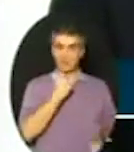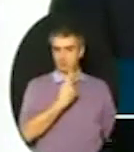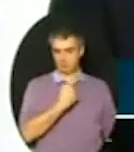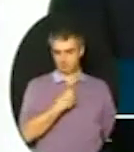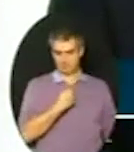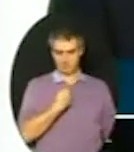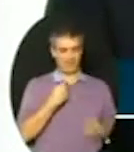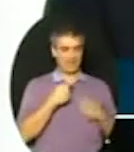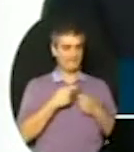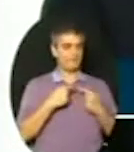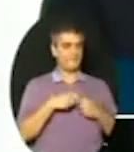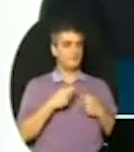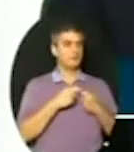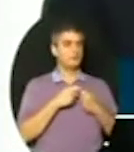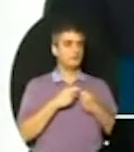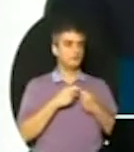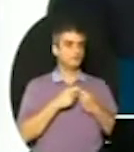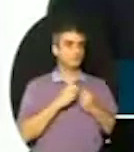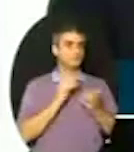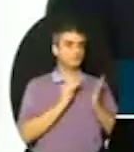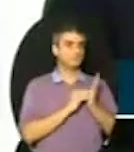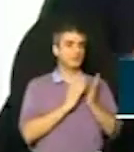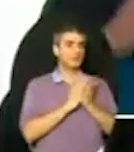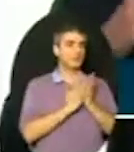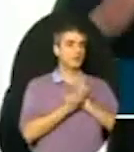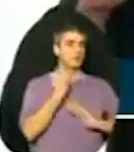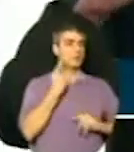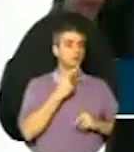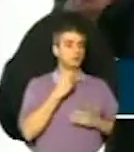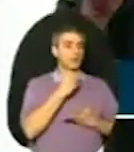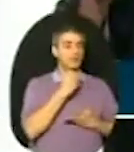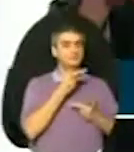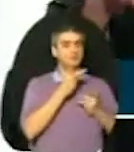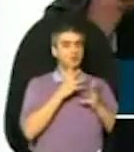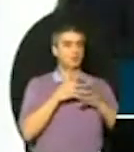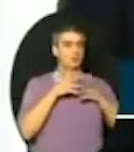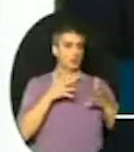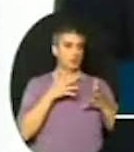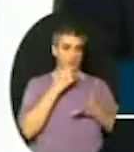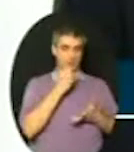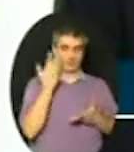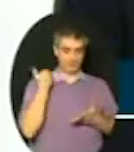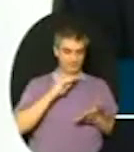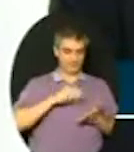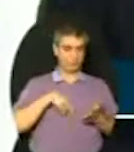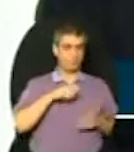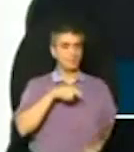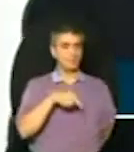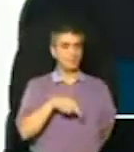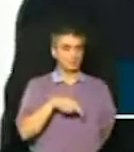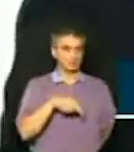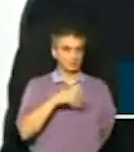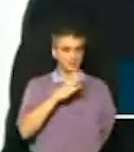בוועדה המשותפת, ונקבע מראש. תקציב שהוא גדול יותר מהתקציב שאושר בכנסת,